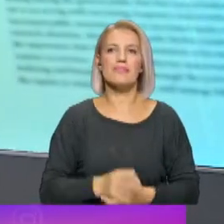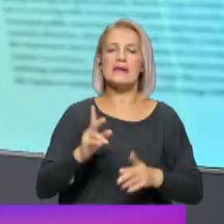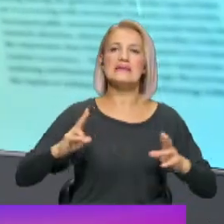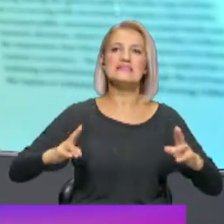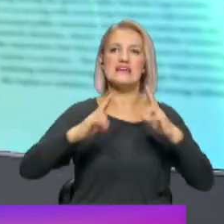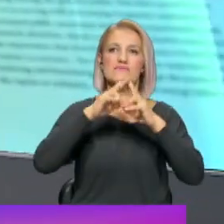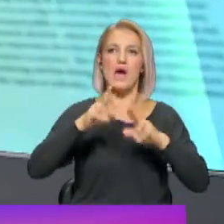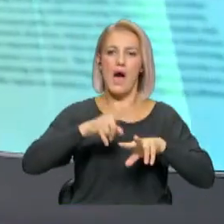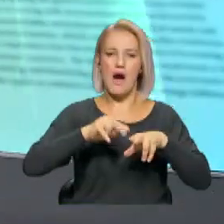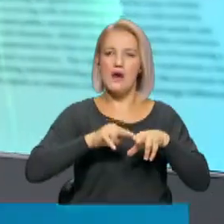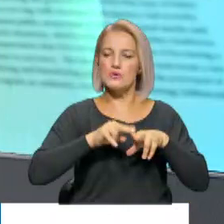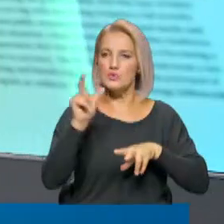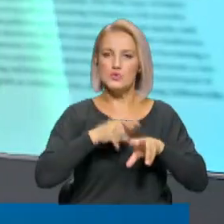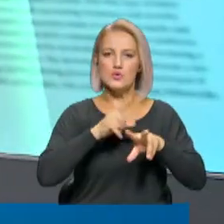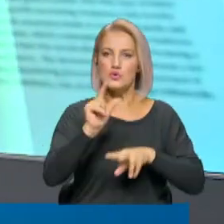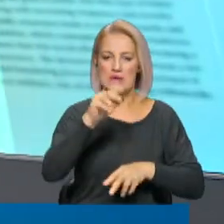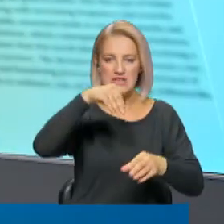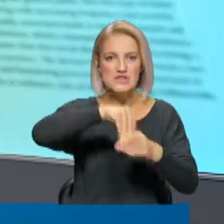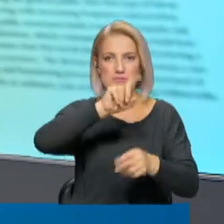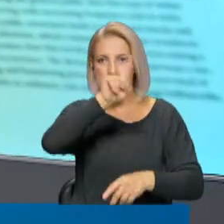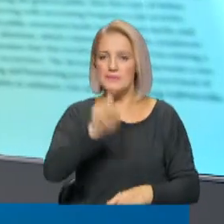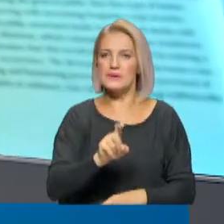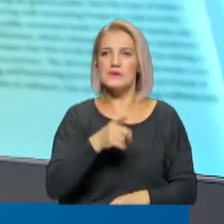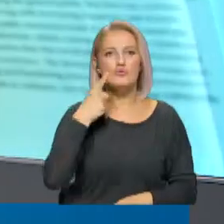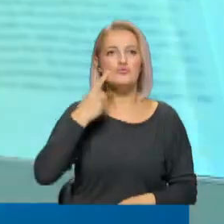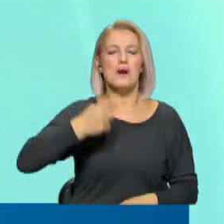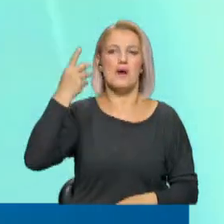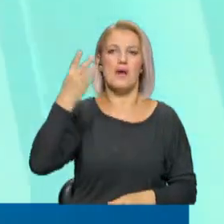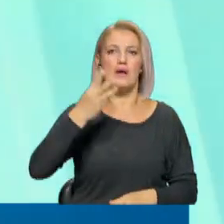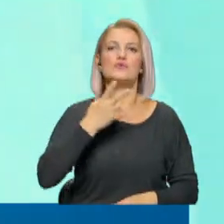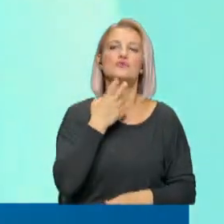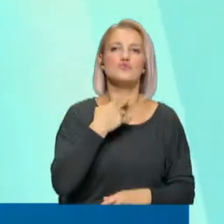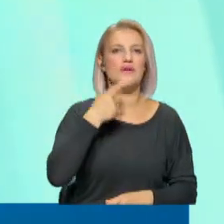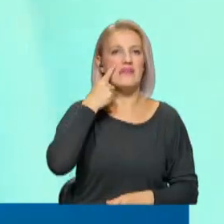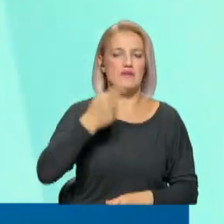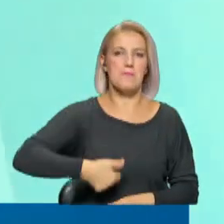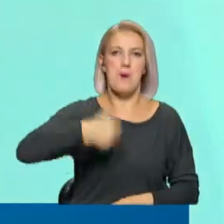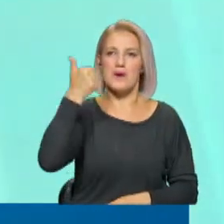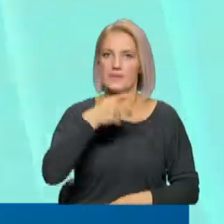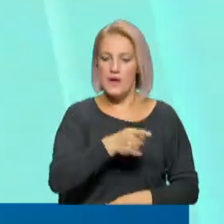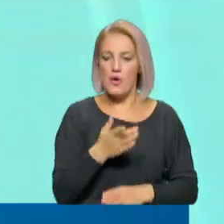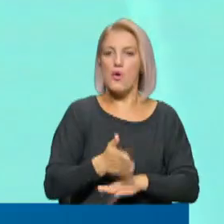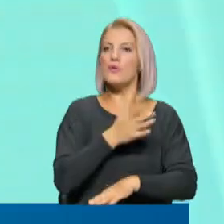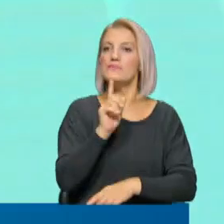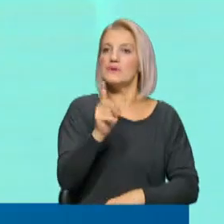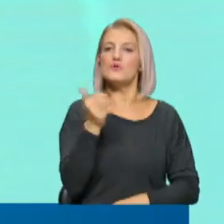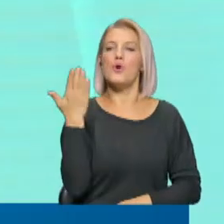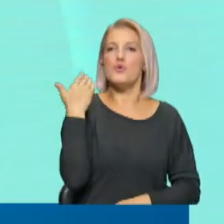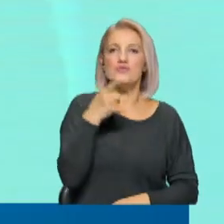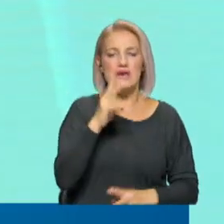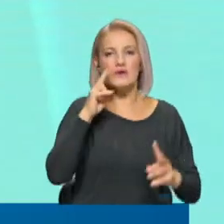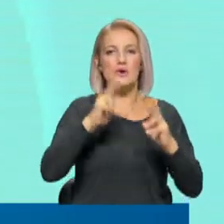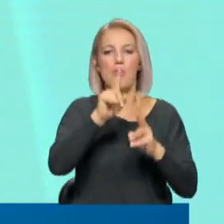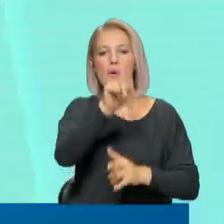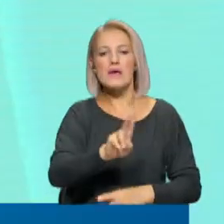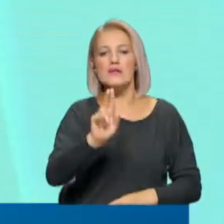Zirve Akkuyu için miydi manşetiyle güne başlamış. Cumhurbaşkanı Erdoğan ve Rusya Devlet Başkanı Putin'in önceki gün 17 gün aradan